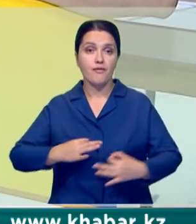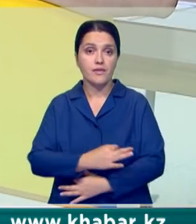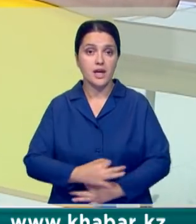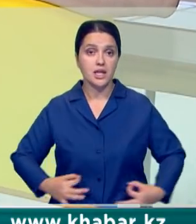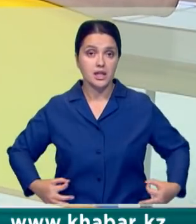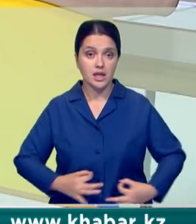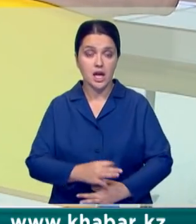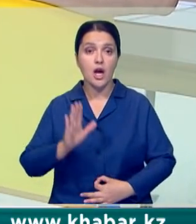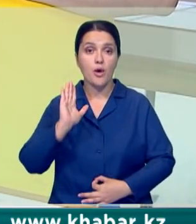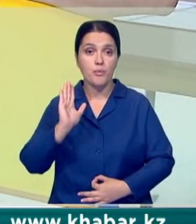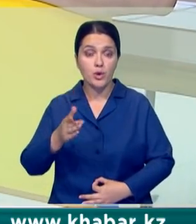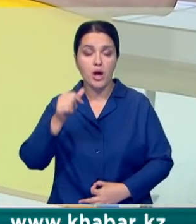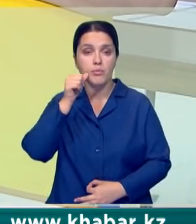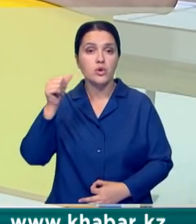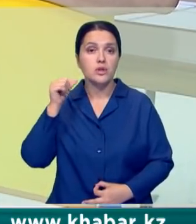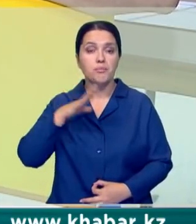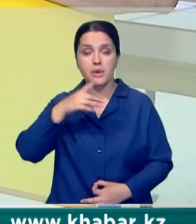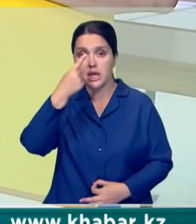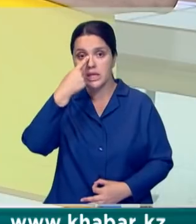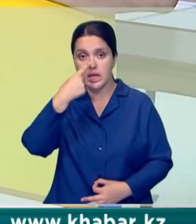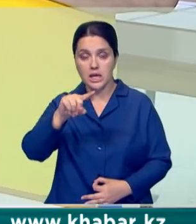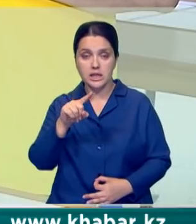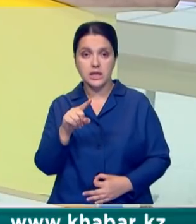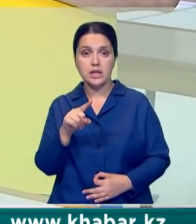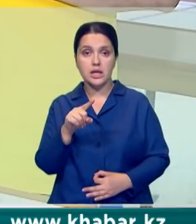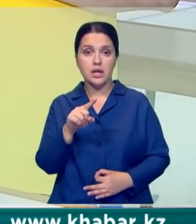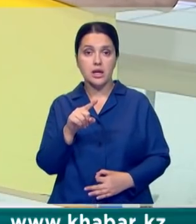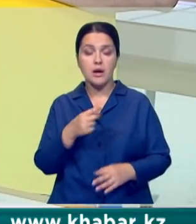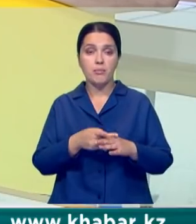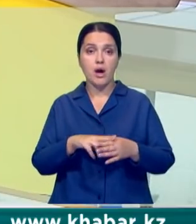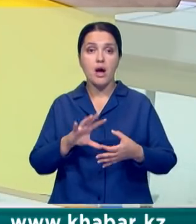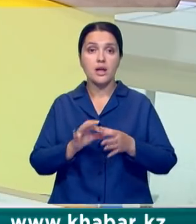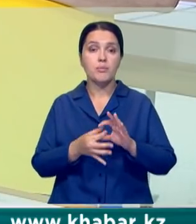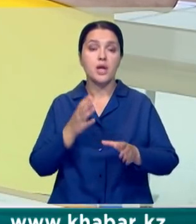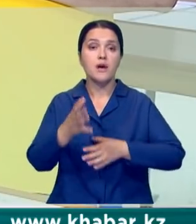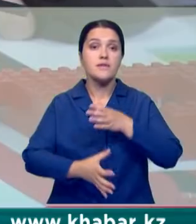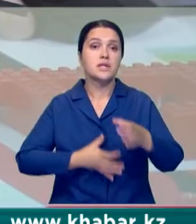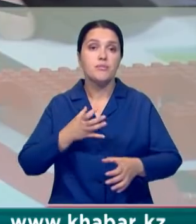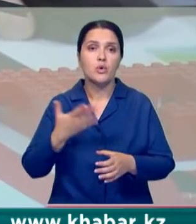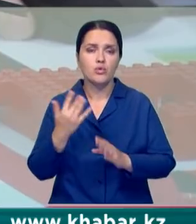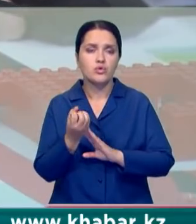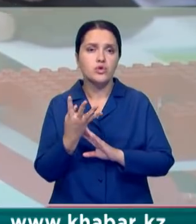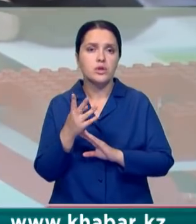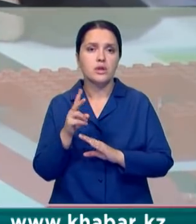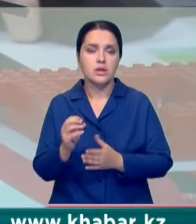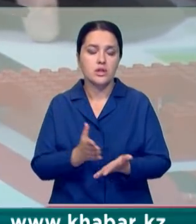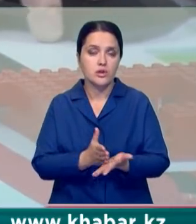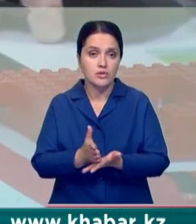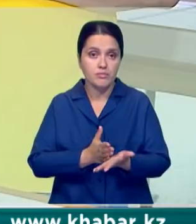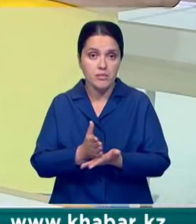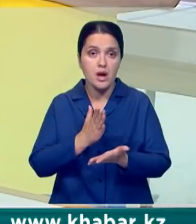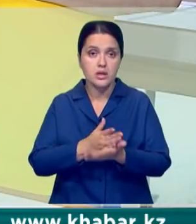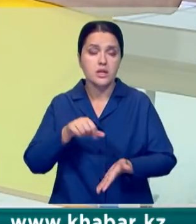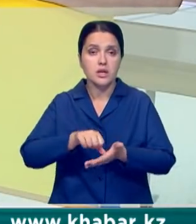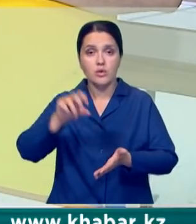проходил в таиланде в принципе взрыва уже существует более 14 лет количество стран